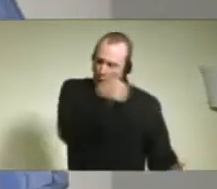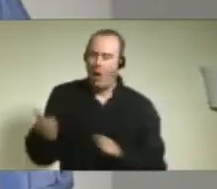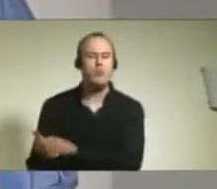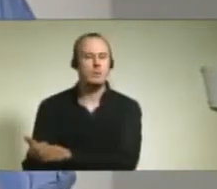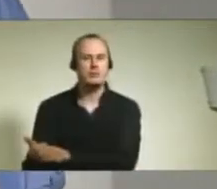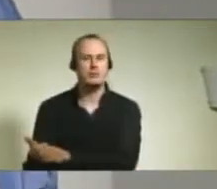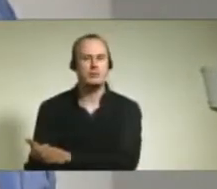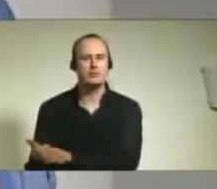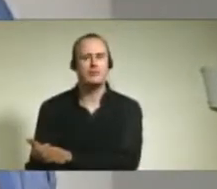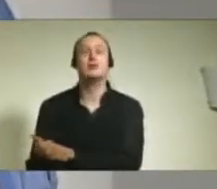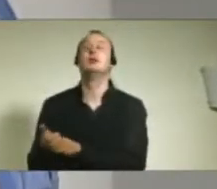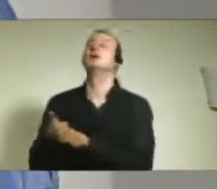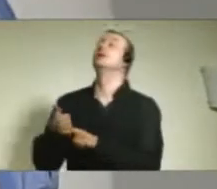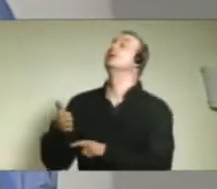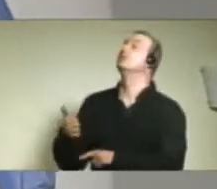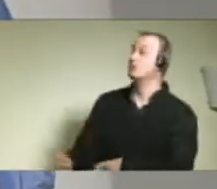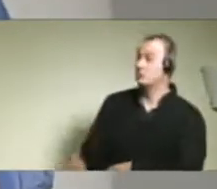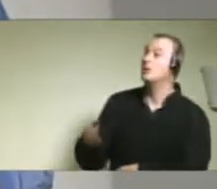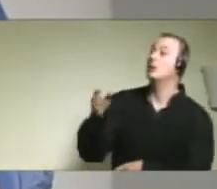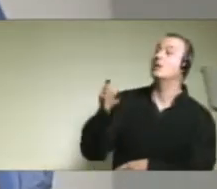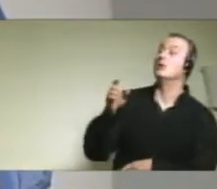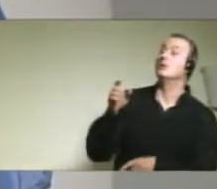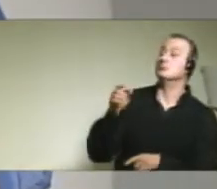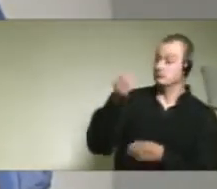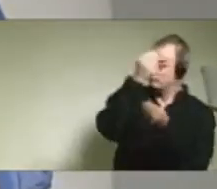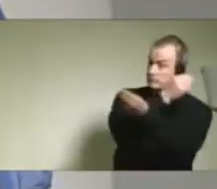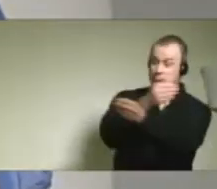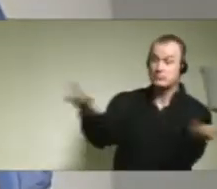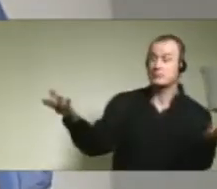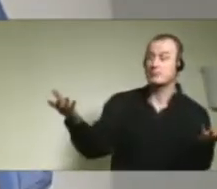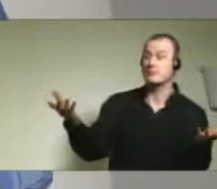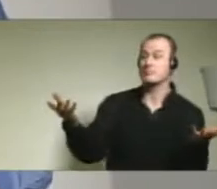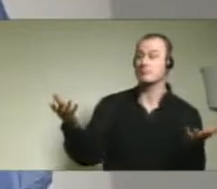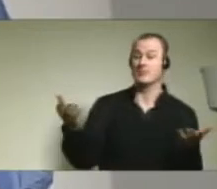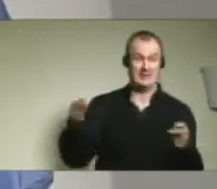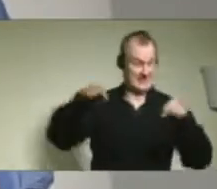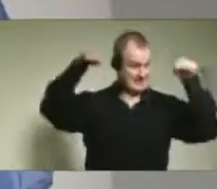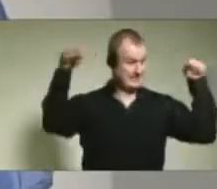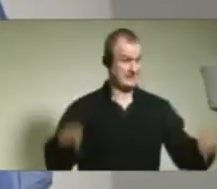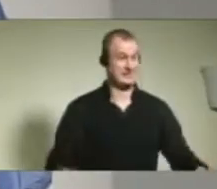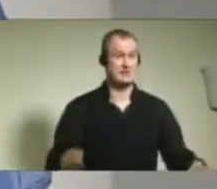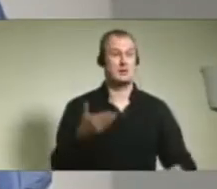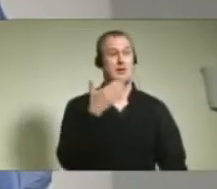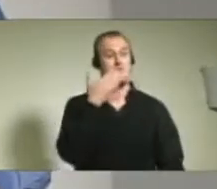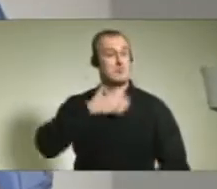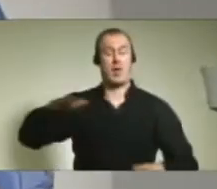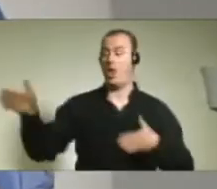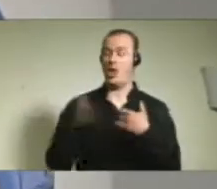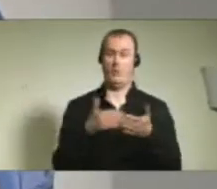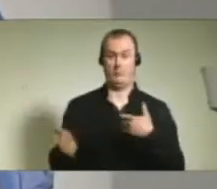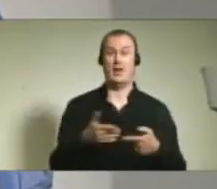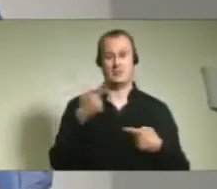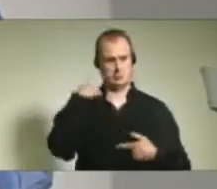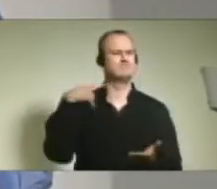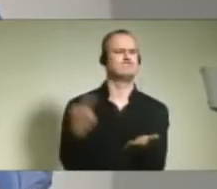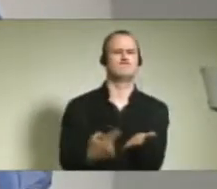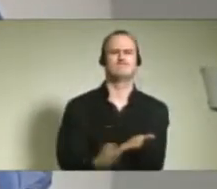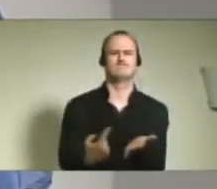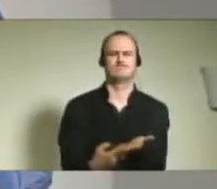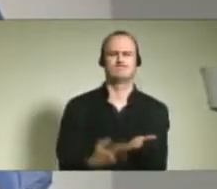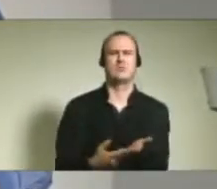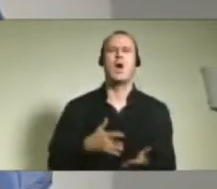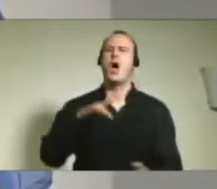vous dire, Denis, qu'il n'y a pas de meilleur endroit pour tenir ce genre de discussion au sujet des services bancaires postaux. Et maintenant, les